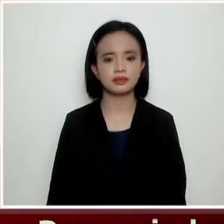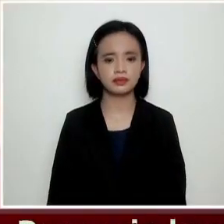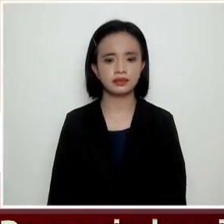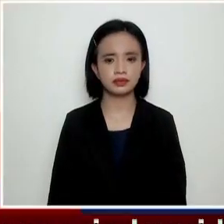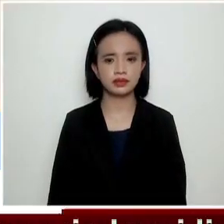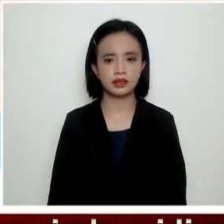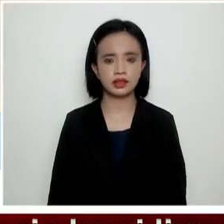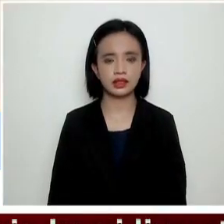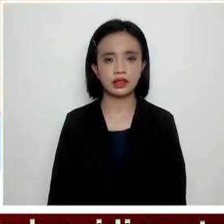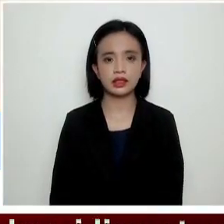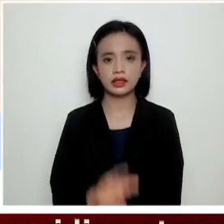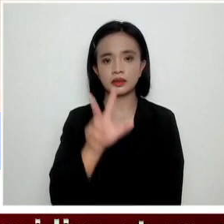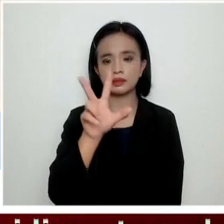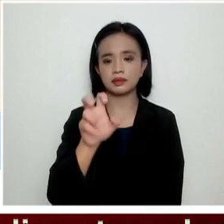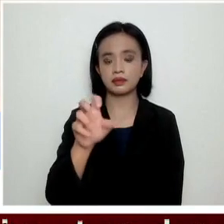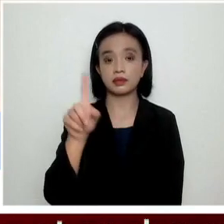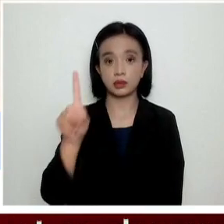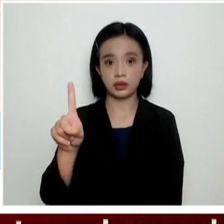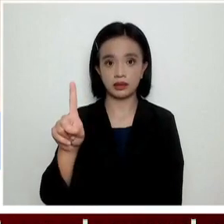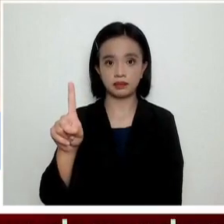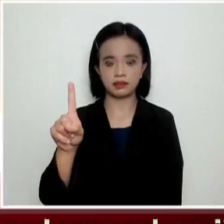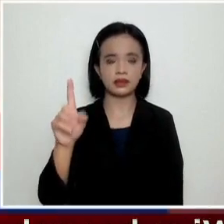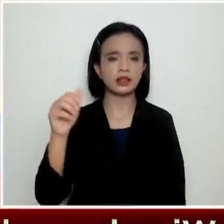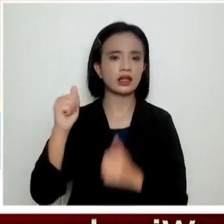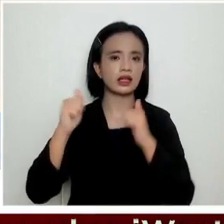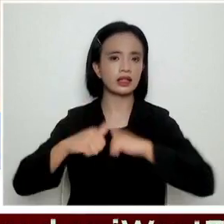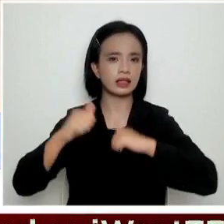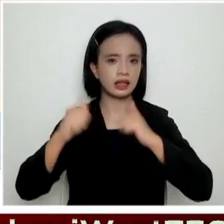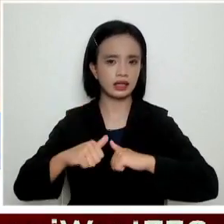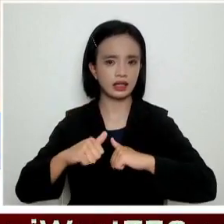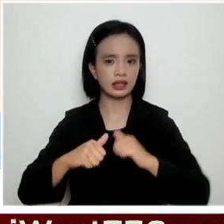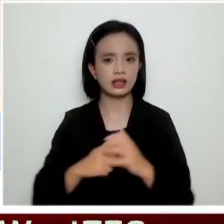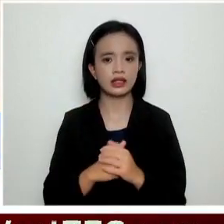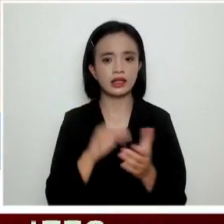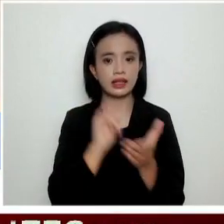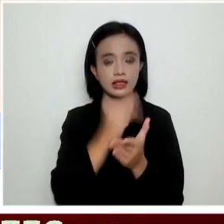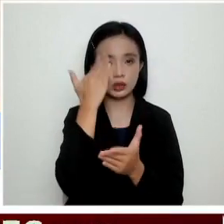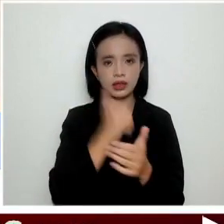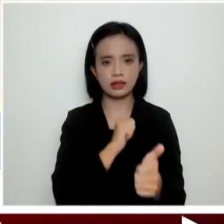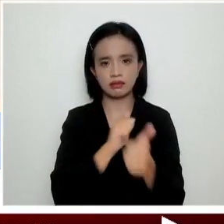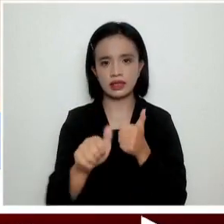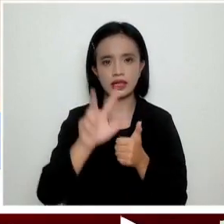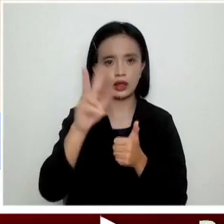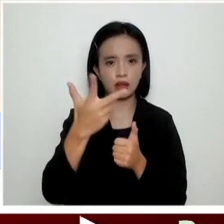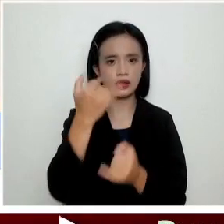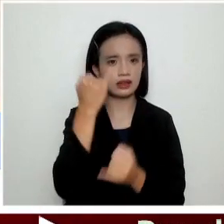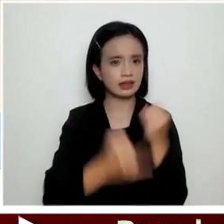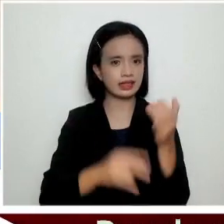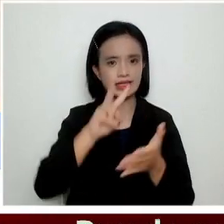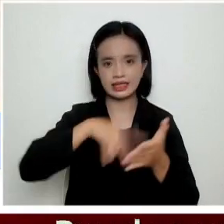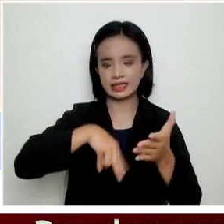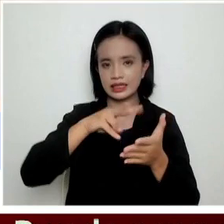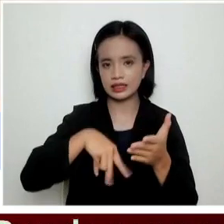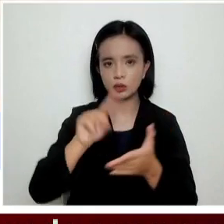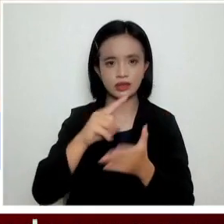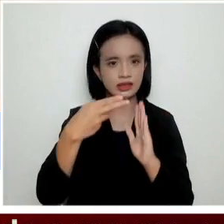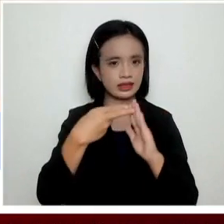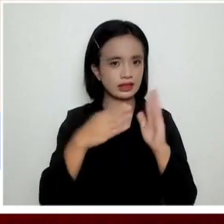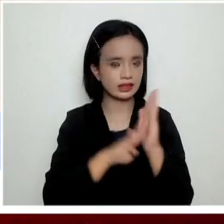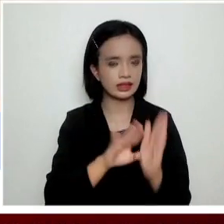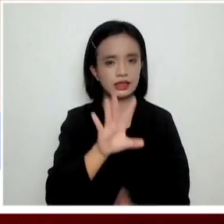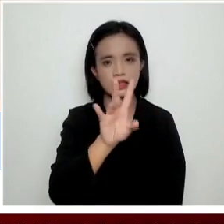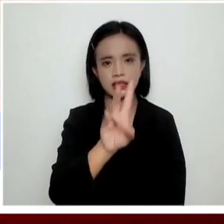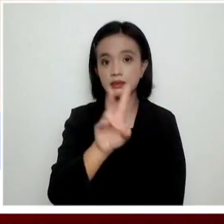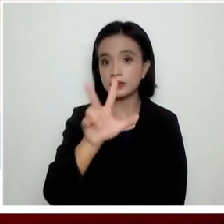Henry, 301 ang pumabor, 7 ang kumontra, kaya pasado na sa ikatlo at huling pagbasa ang House Bill